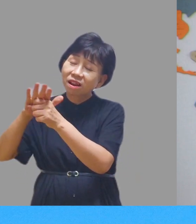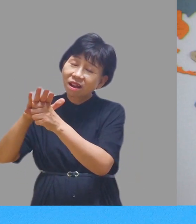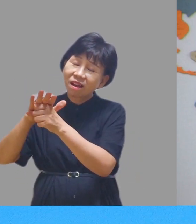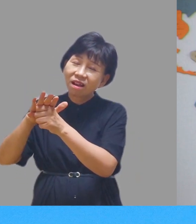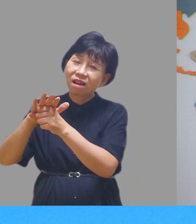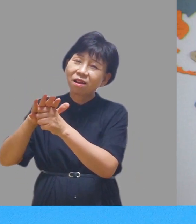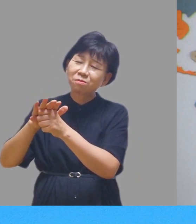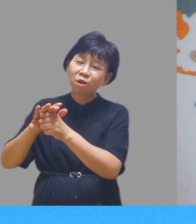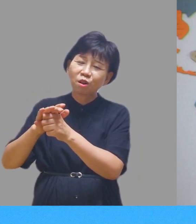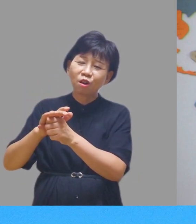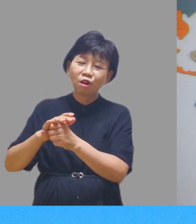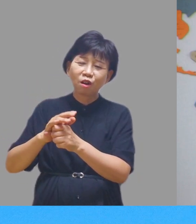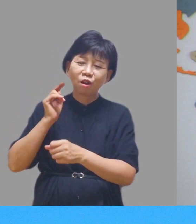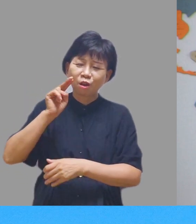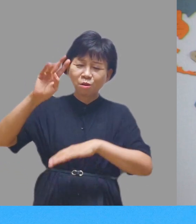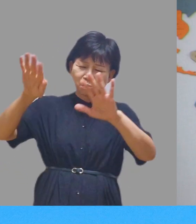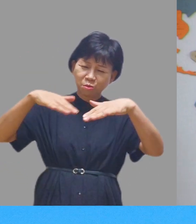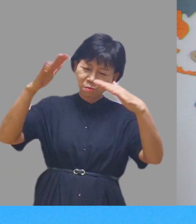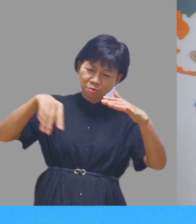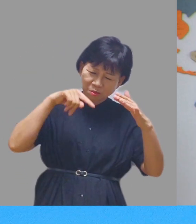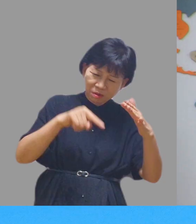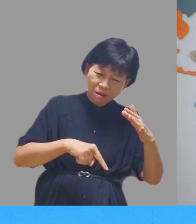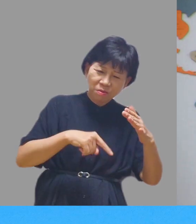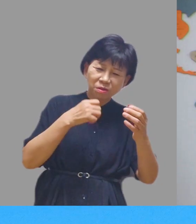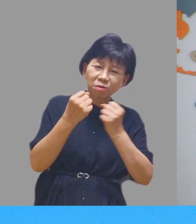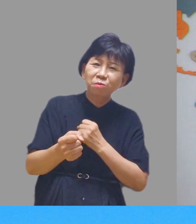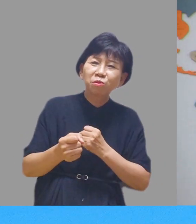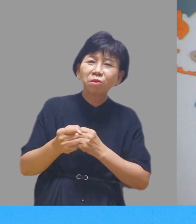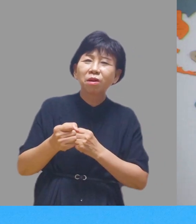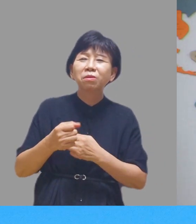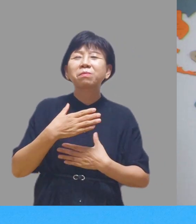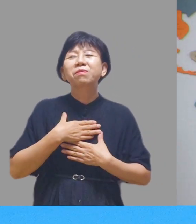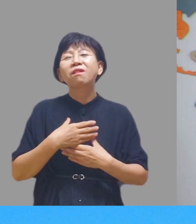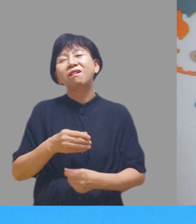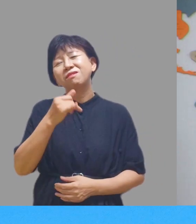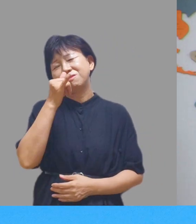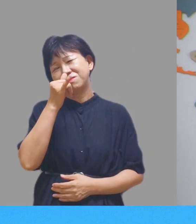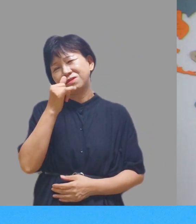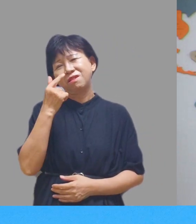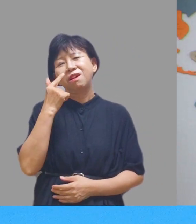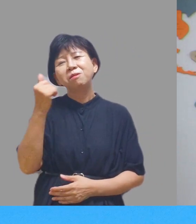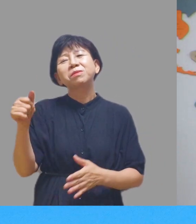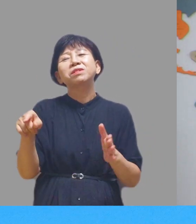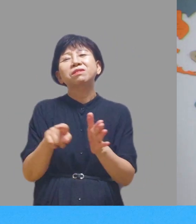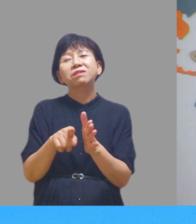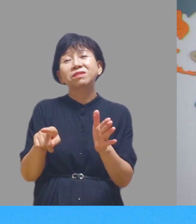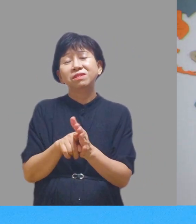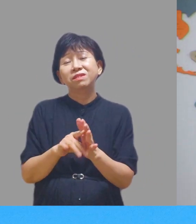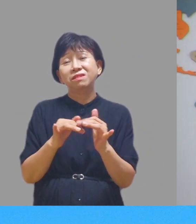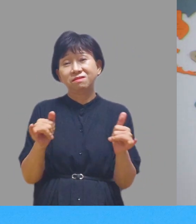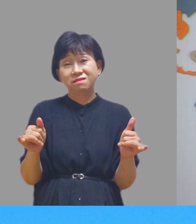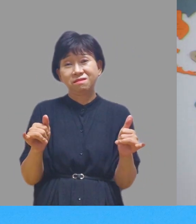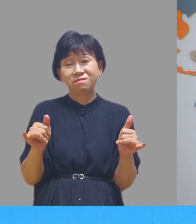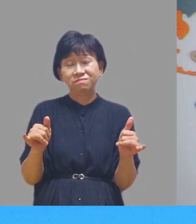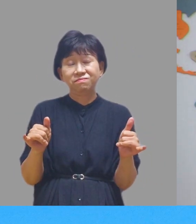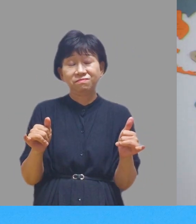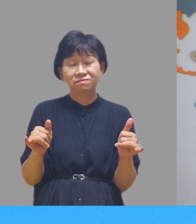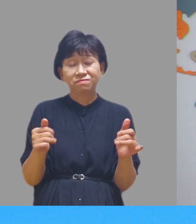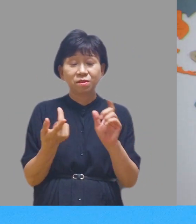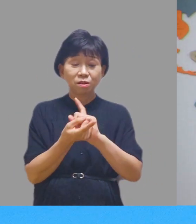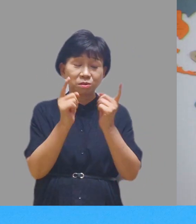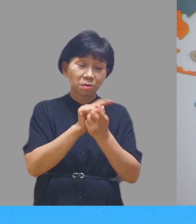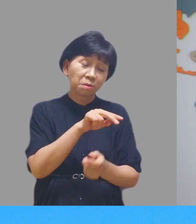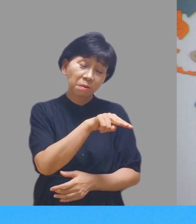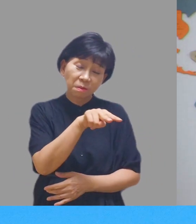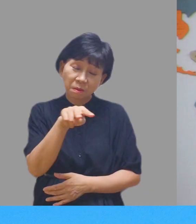폭풍 속에도 그분의 팔 안에서 평안을 누립니다. 아버지의 신앙이란 바로 이러는 거예요. 그러면 서로 돌아보면 그게 전달이